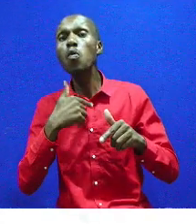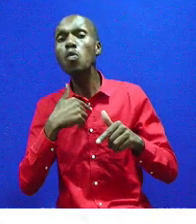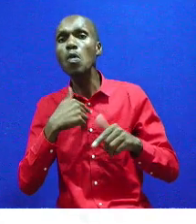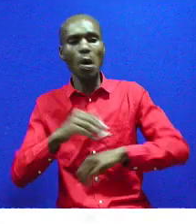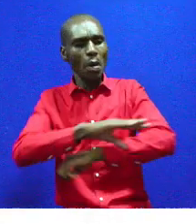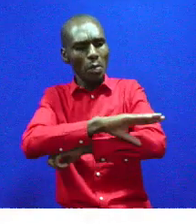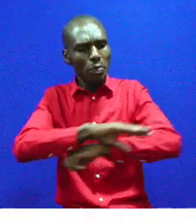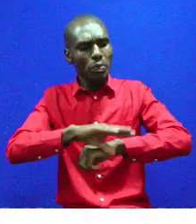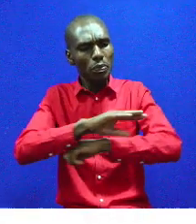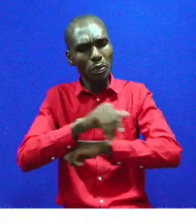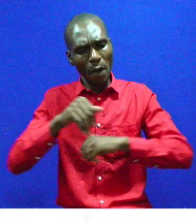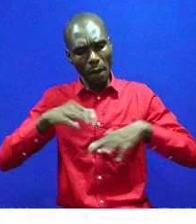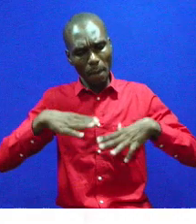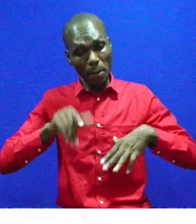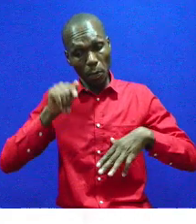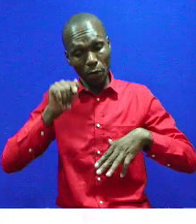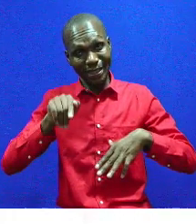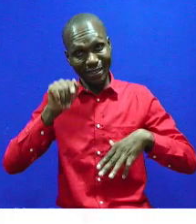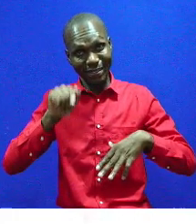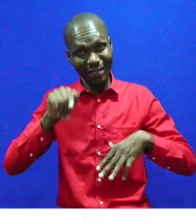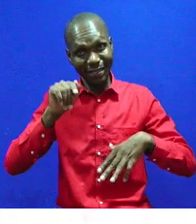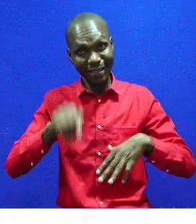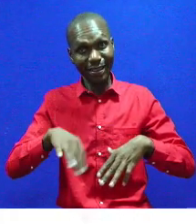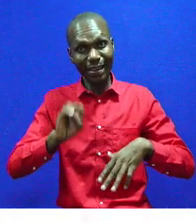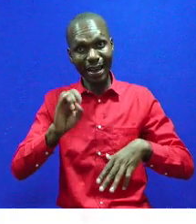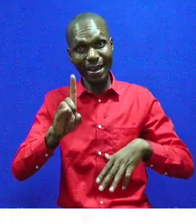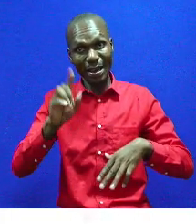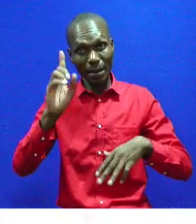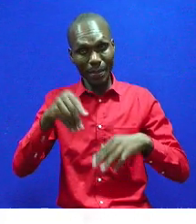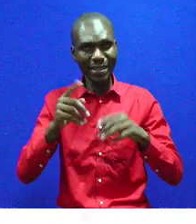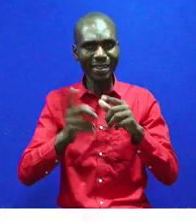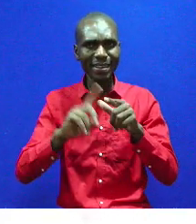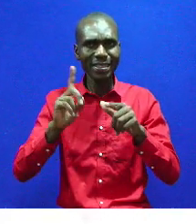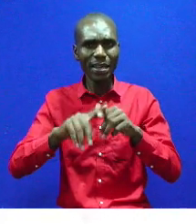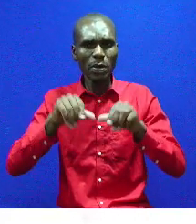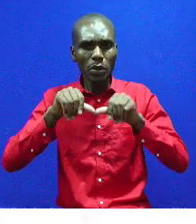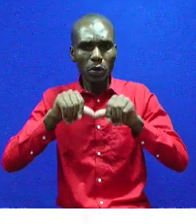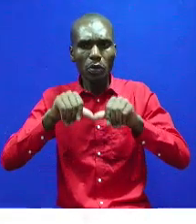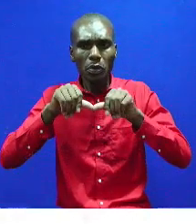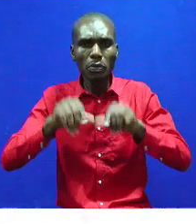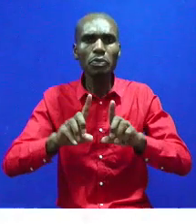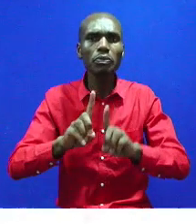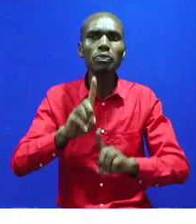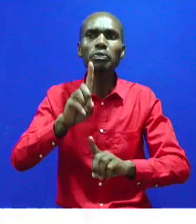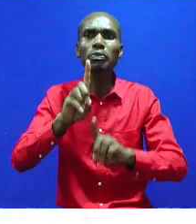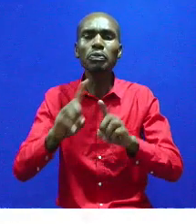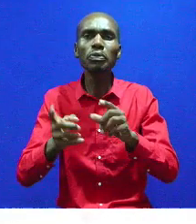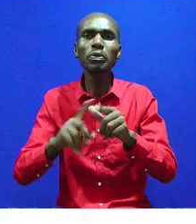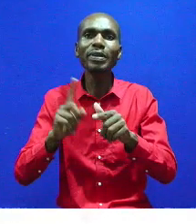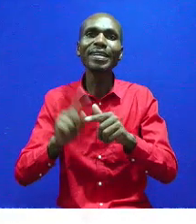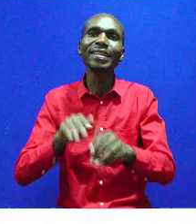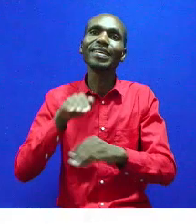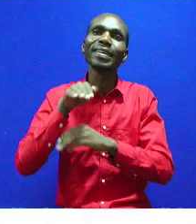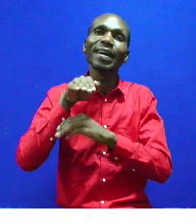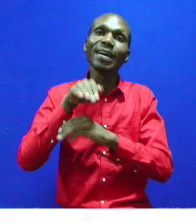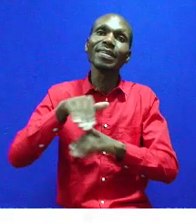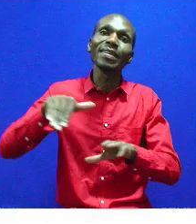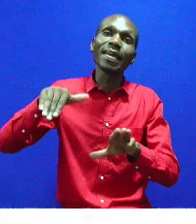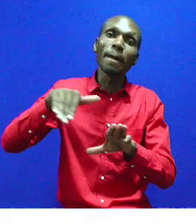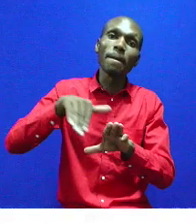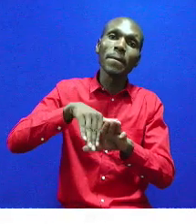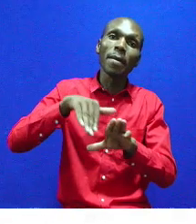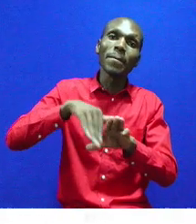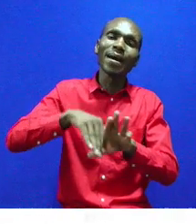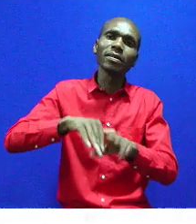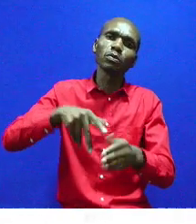watapeli, wanatapeli wa IDPs wasidi kutembea huku na nje. Naruko boli yago chasabanya kiombe bonsi